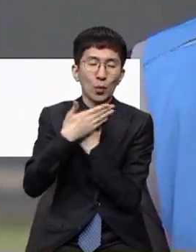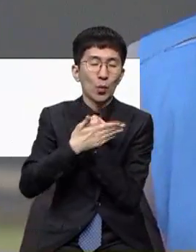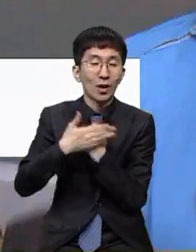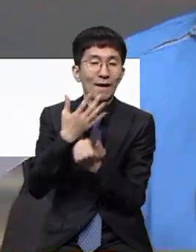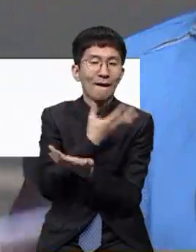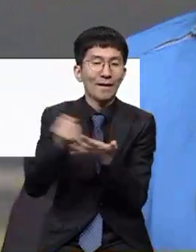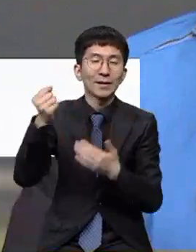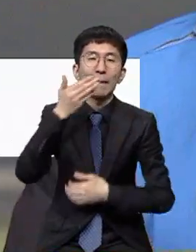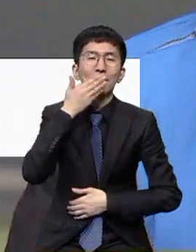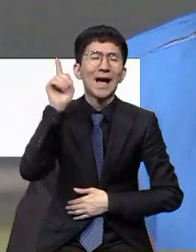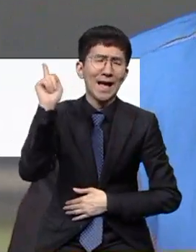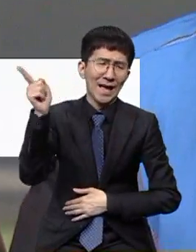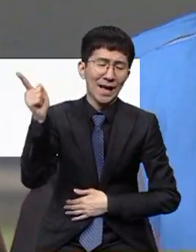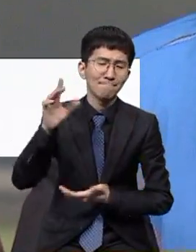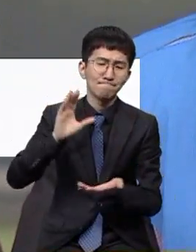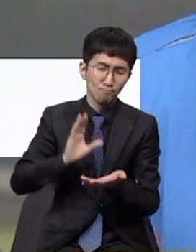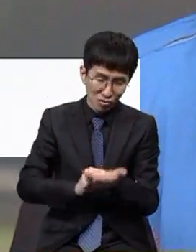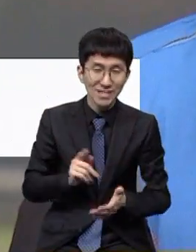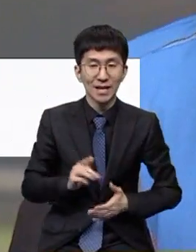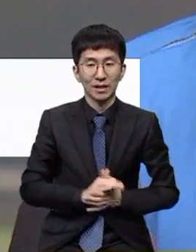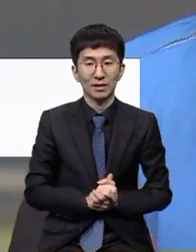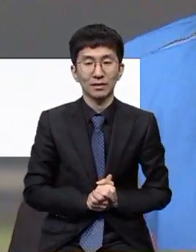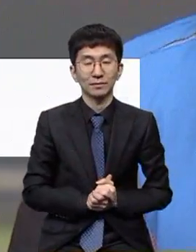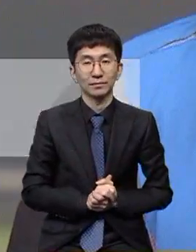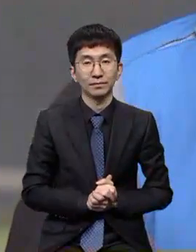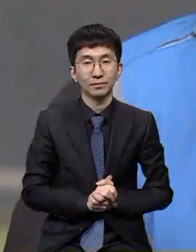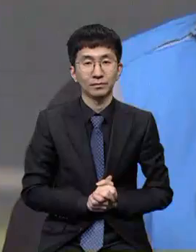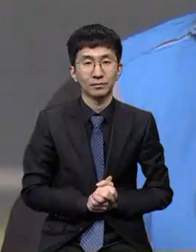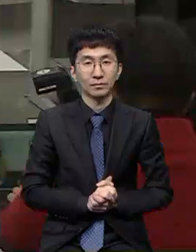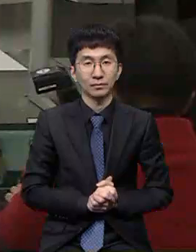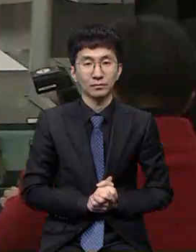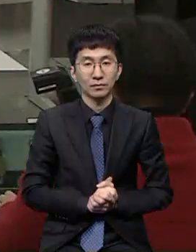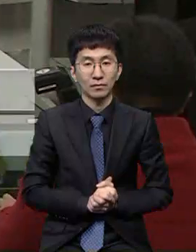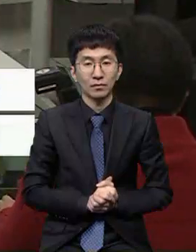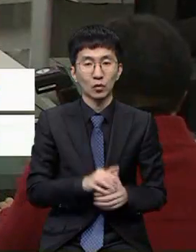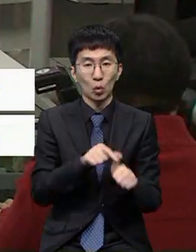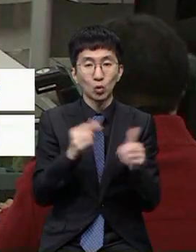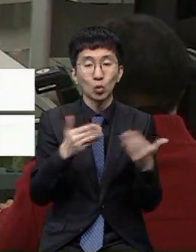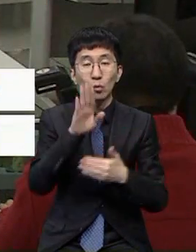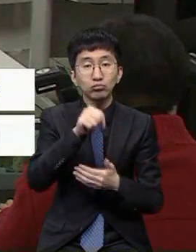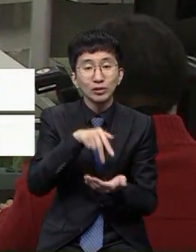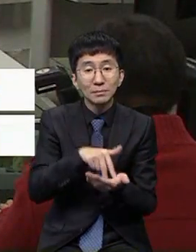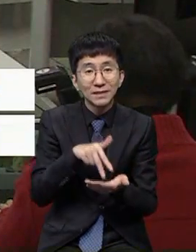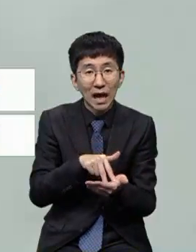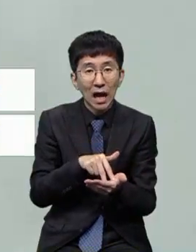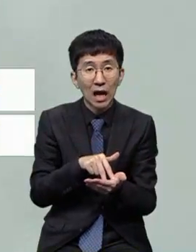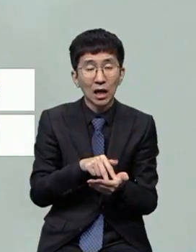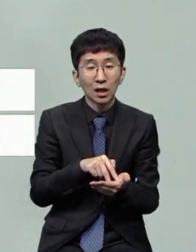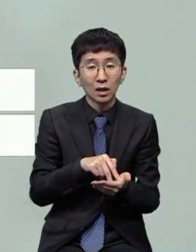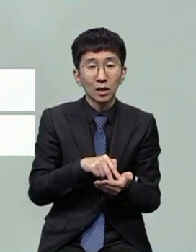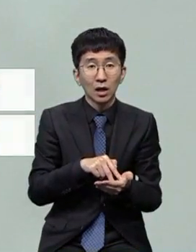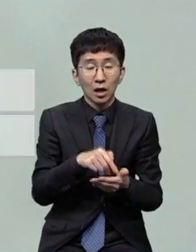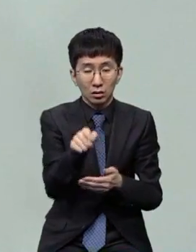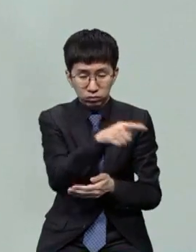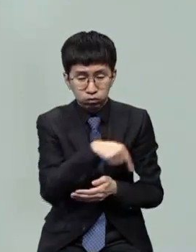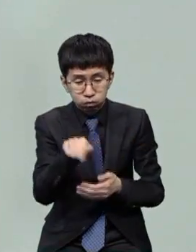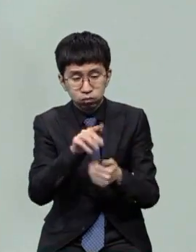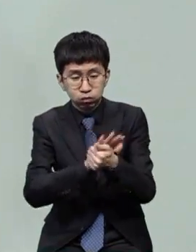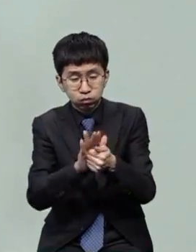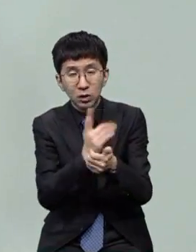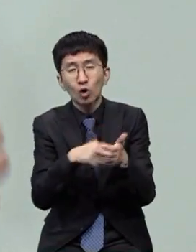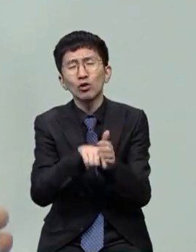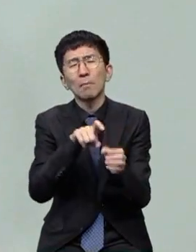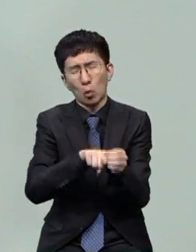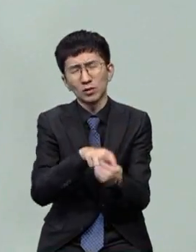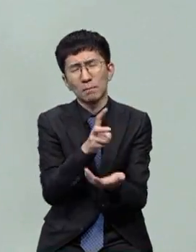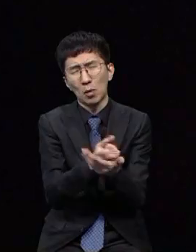있는 혜택을 플랫폼사에 주는 고용노동부는 플랫폼 종사자 보호를 위한 첫걸음을 뗀 것이라며